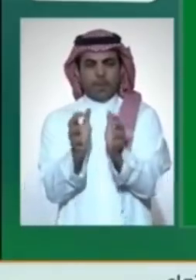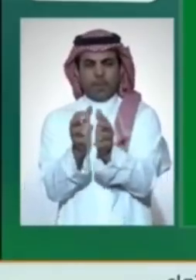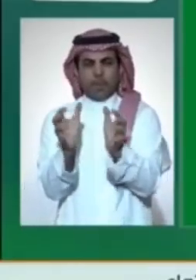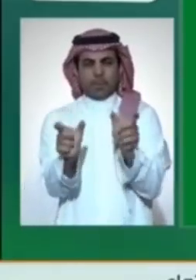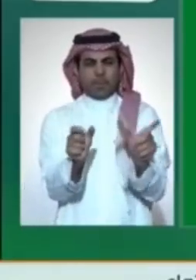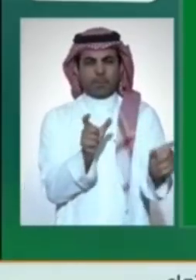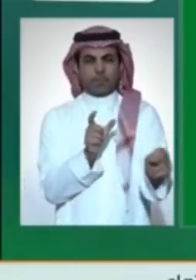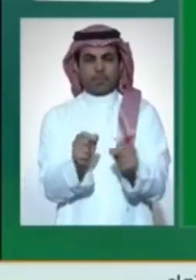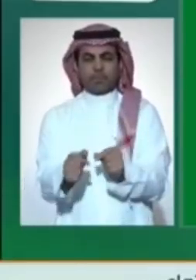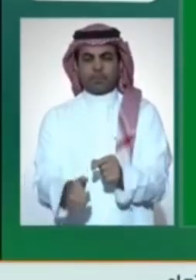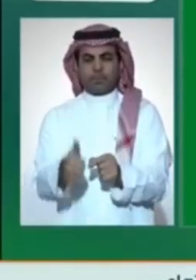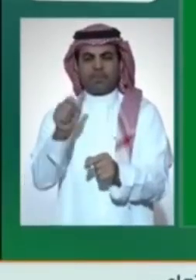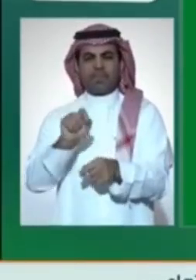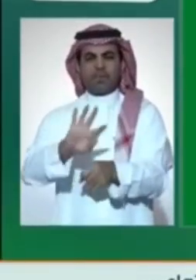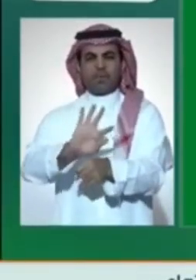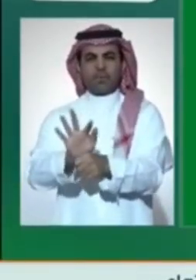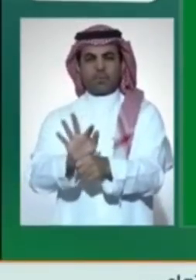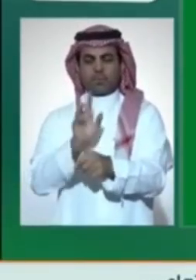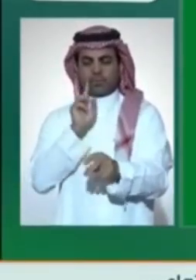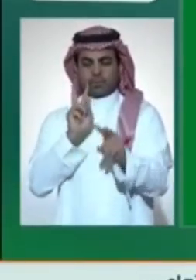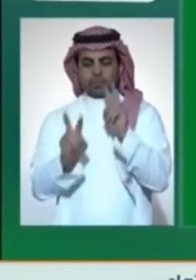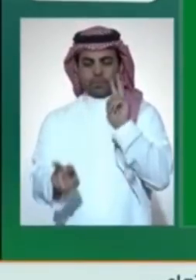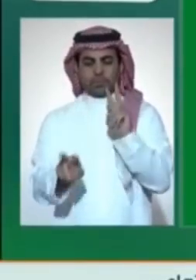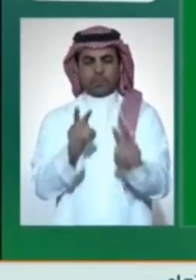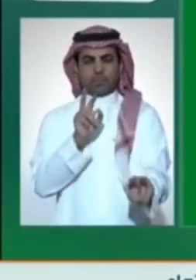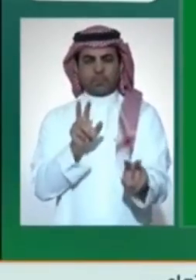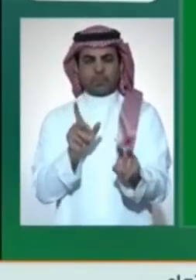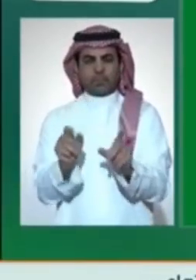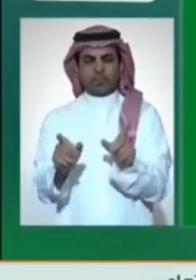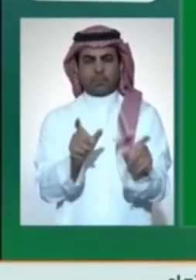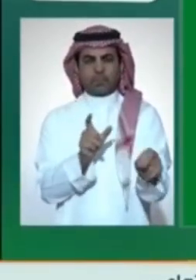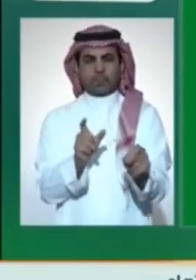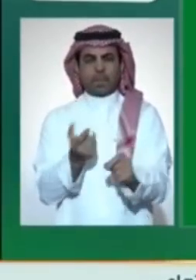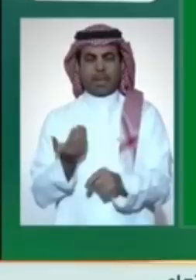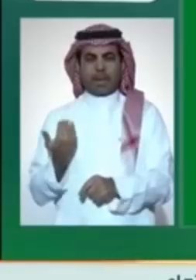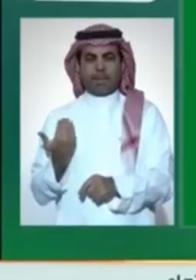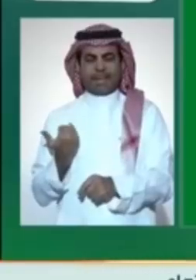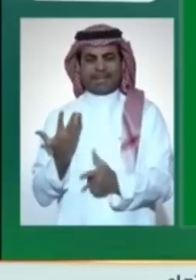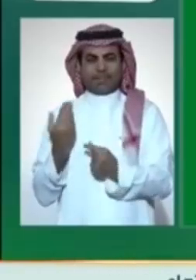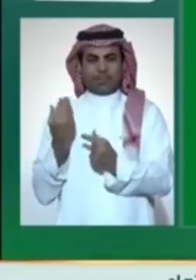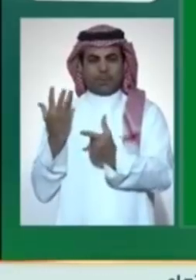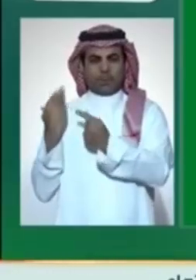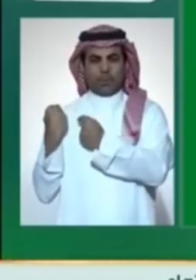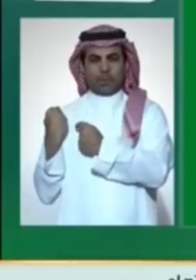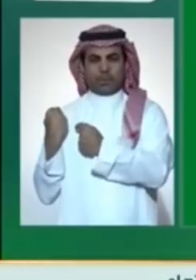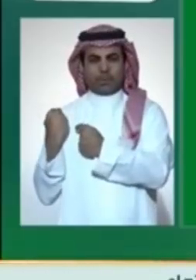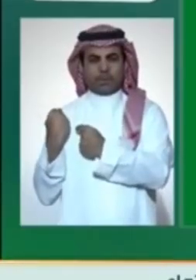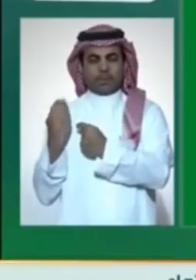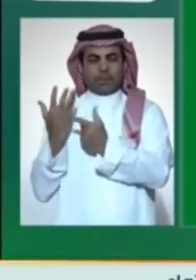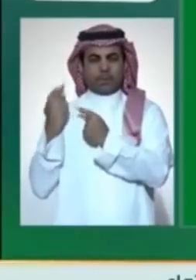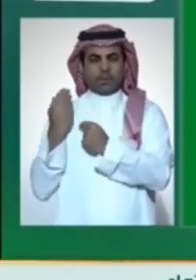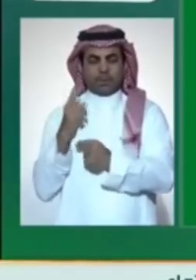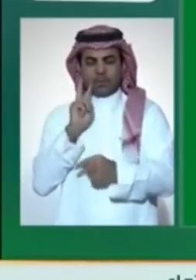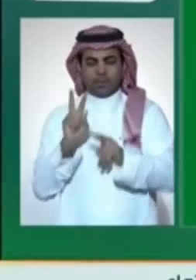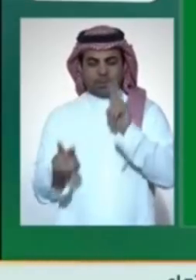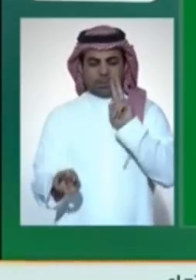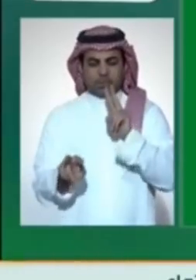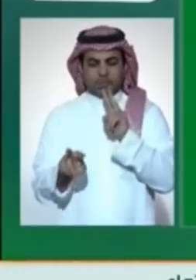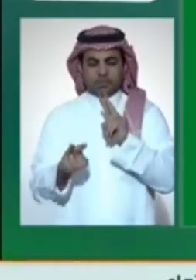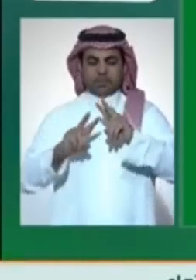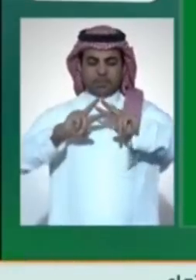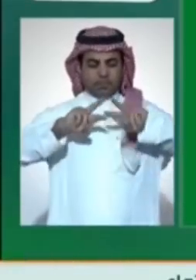الحالات الإيجابية التي كانت تم ملاحظتها مؤخرا في الأسابيع الأخيرة، وبالرجوع